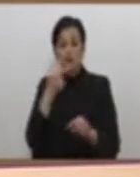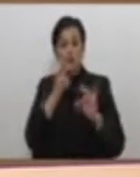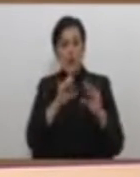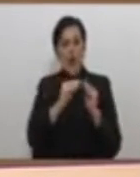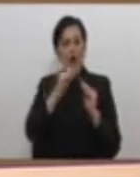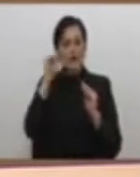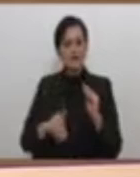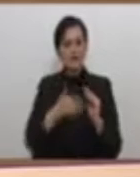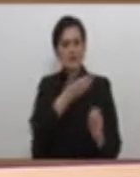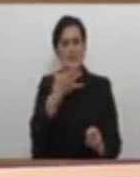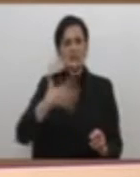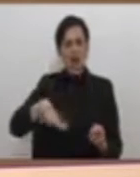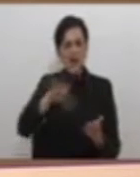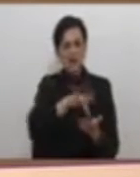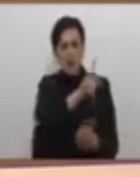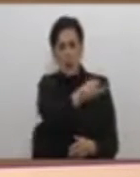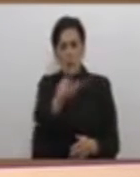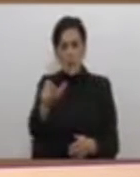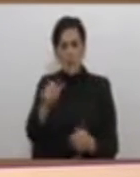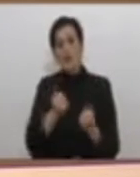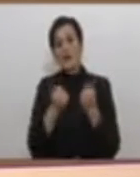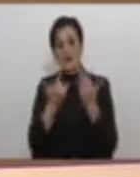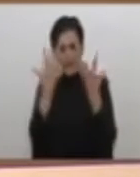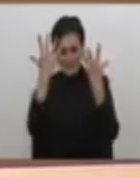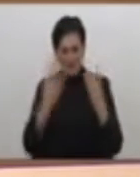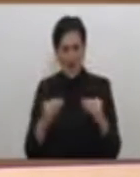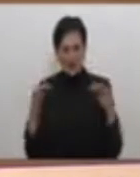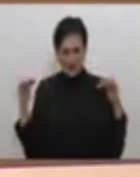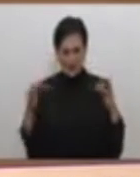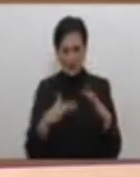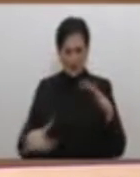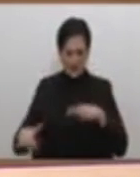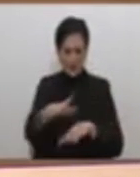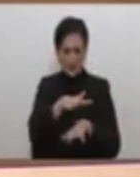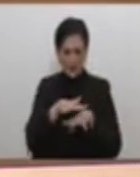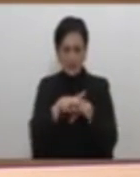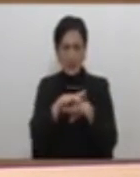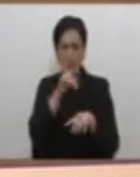10,000-ობით საქართველოს მოქალაქეს, რომელიც რამდენიმე დღეა იკრებება რუსთაველის გამზირზე.